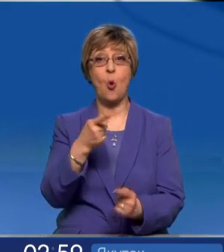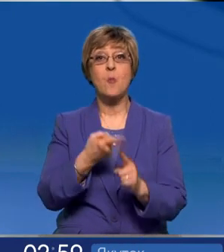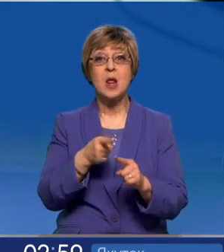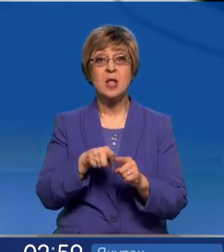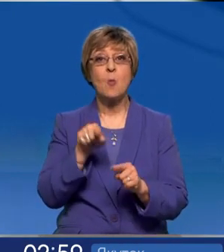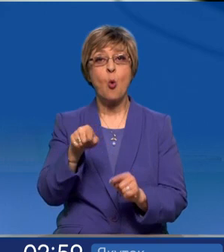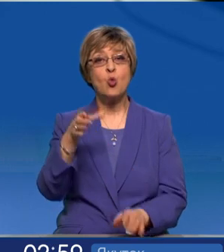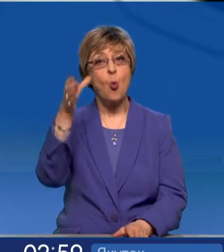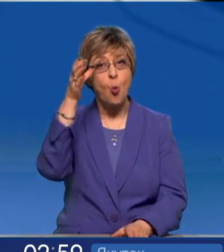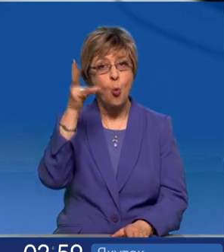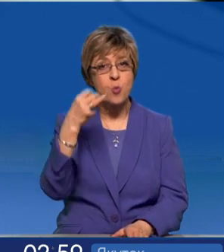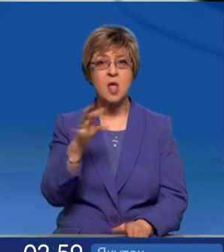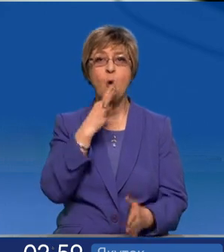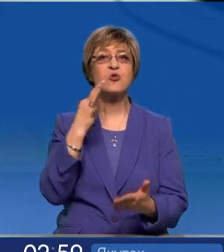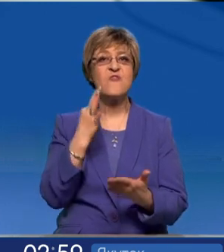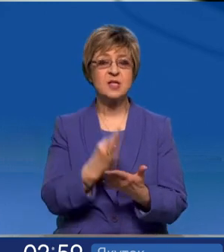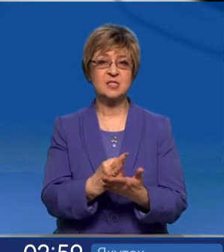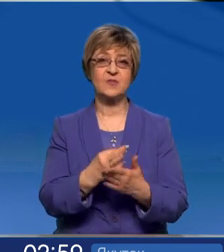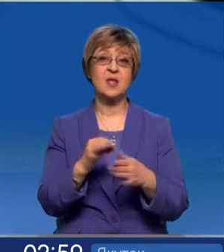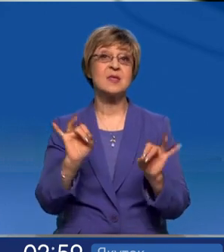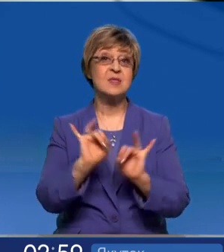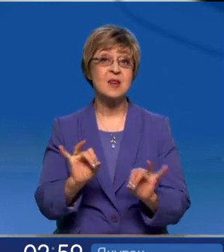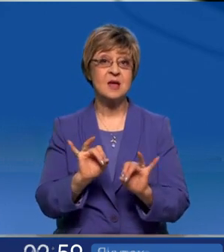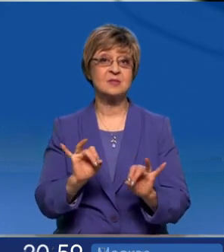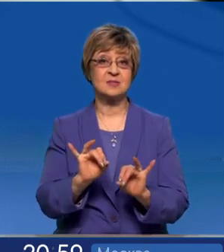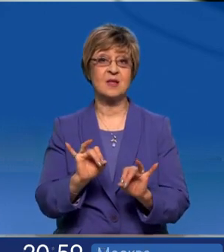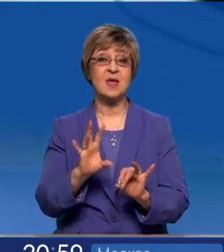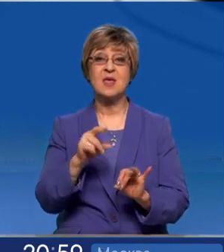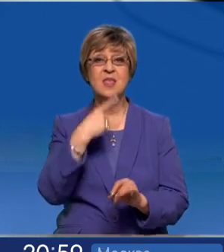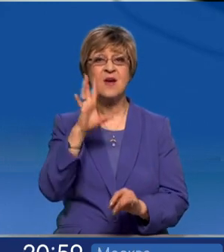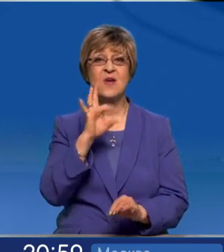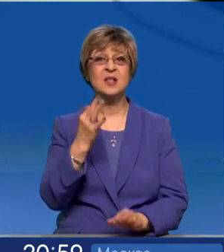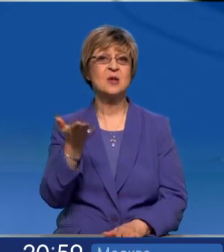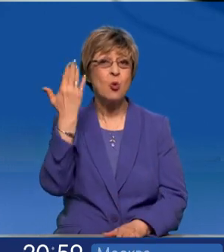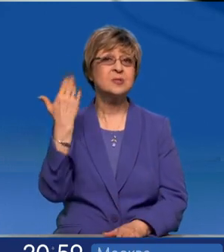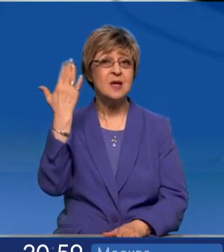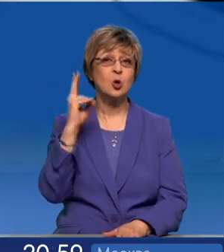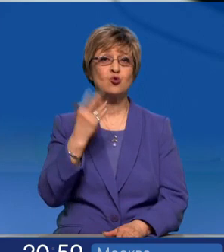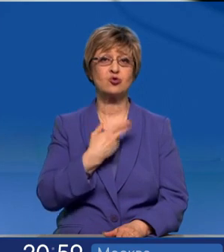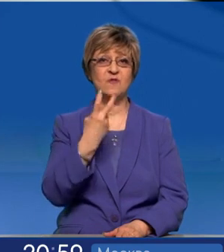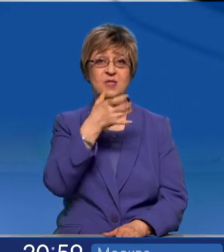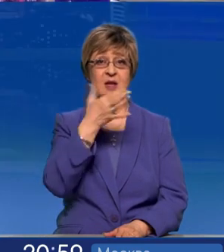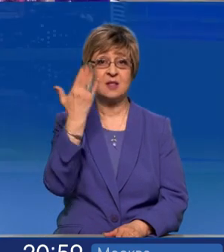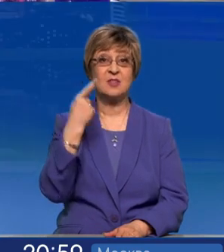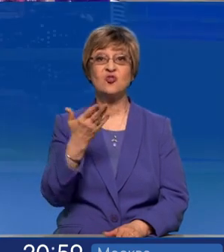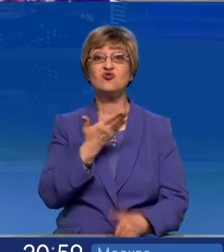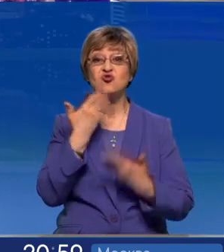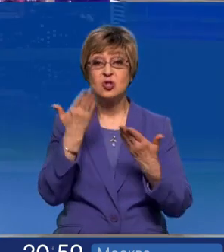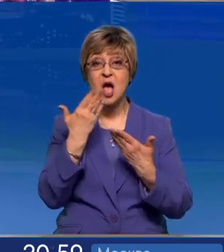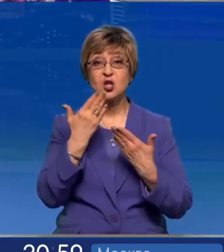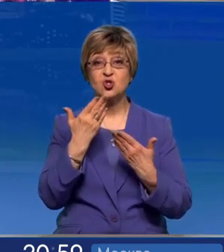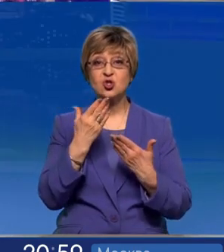умный, ответственный, интересный. И не кивать на своих предшественников, которые жили 200 лет назад, да? Ты читаешь Толстого или ты там